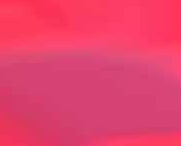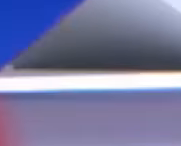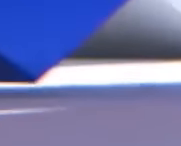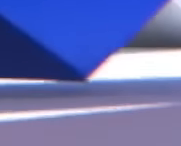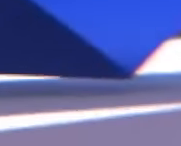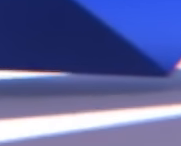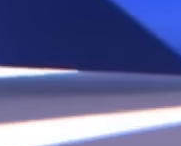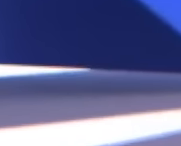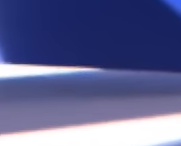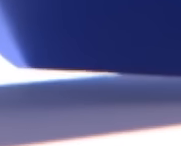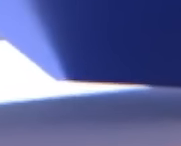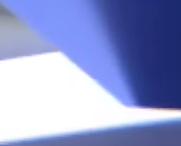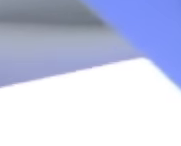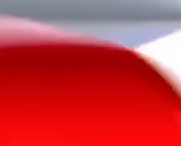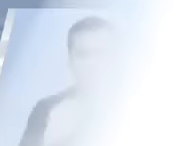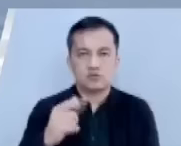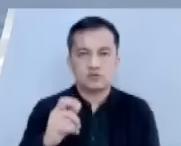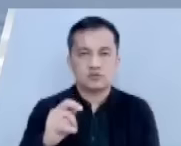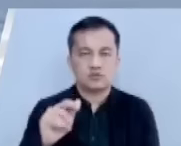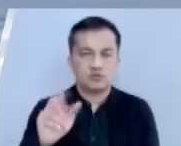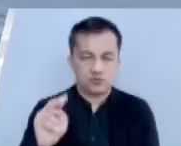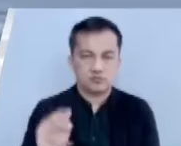Gaston.